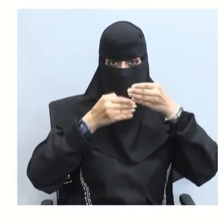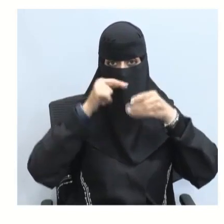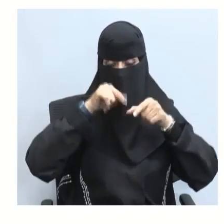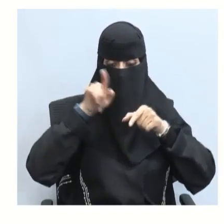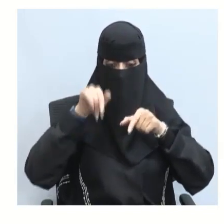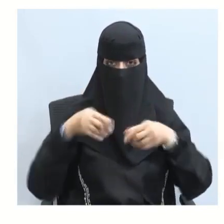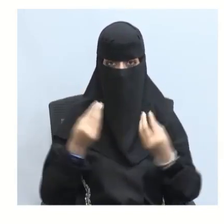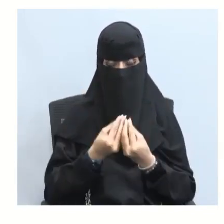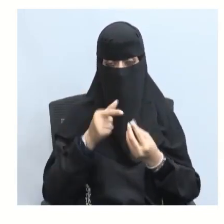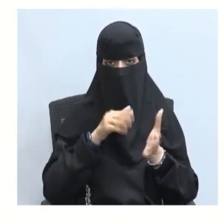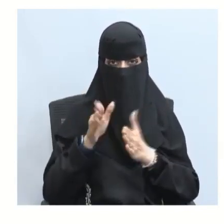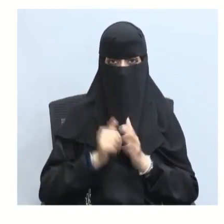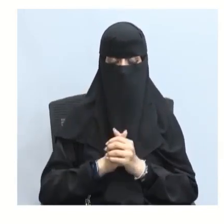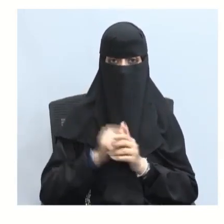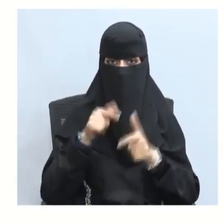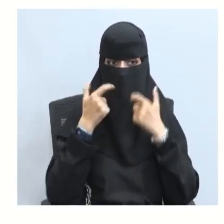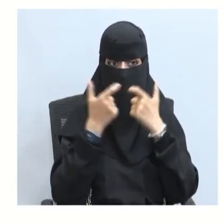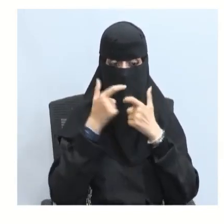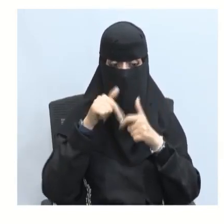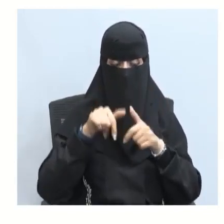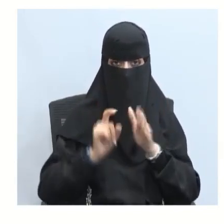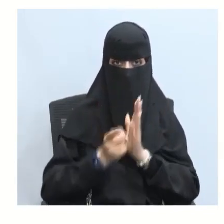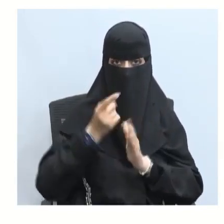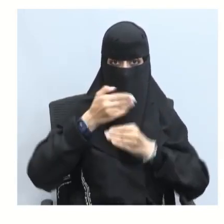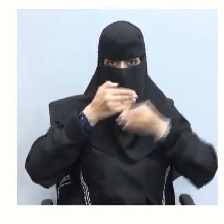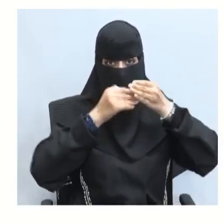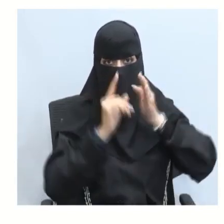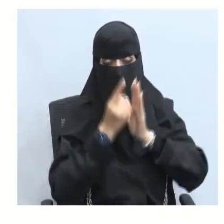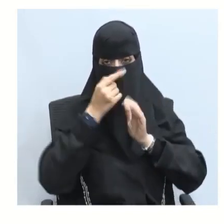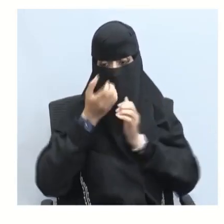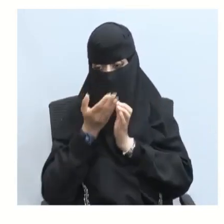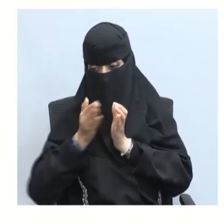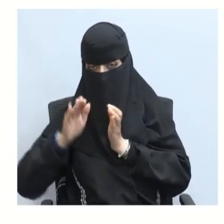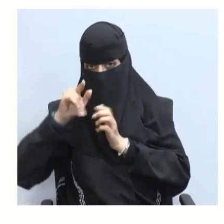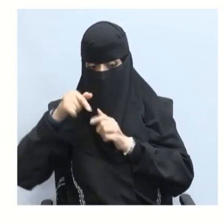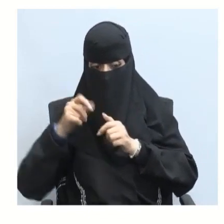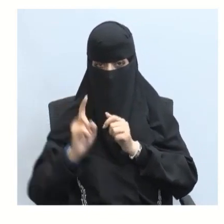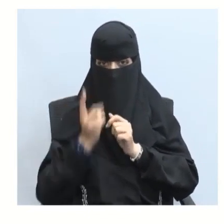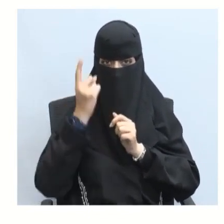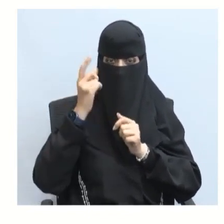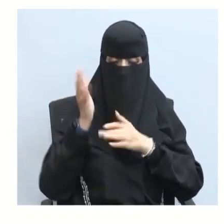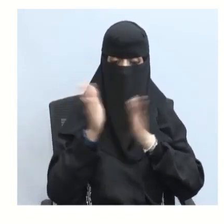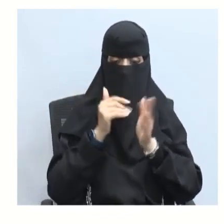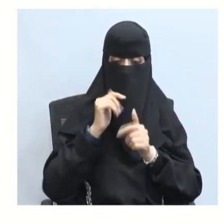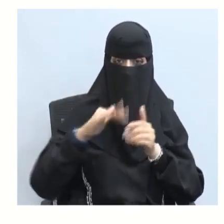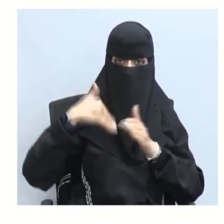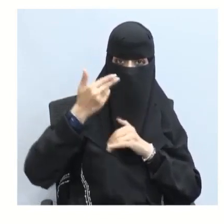الميثان بجانب بعضهما لاحظ معي هذا المركب الاول ثم ازيل ذره هيدروجين واحده